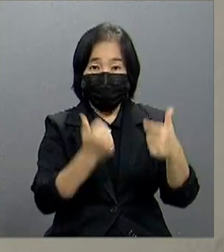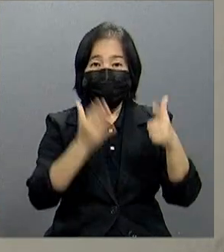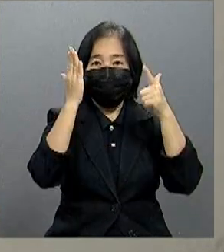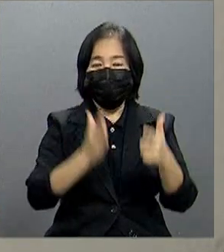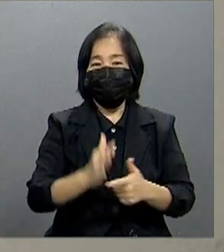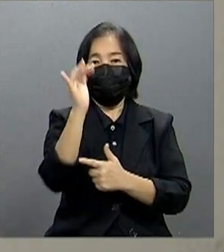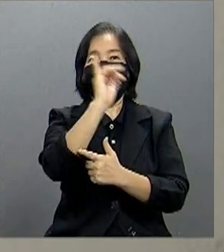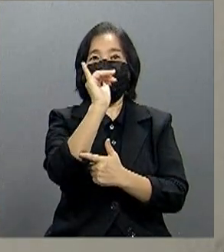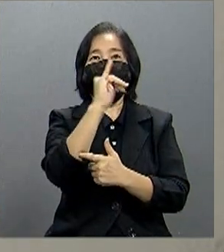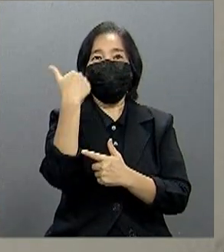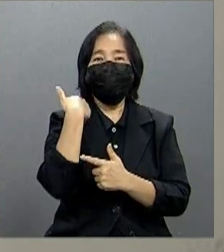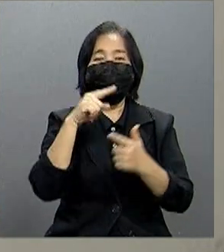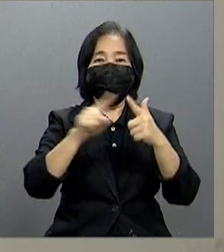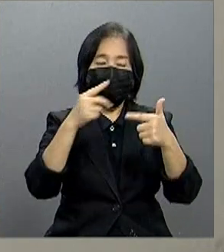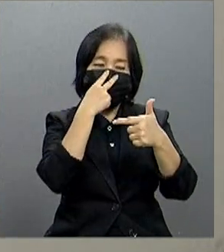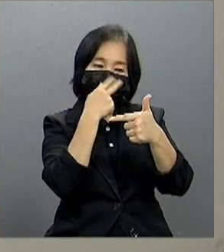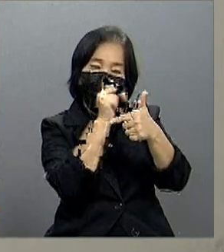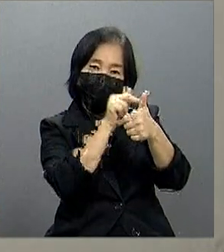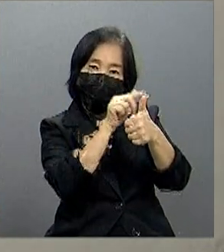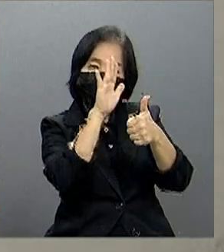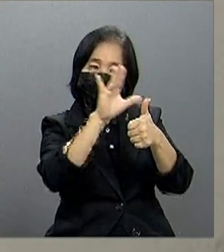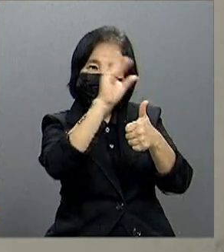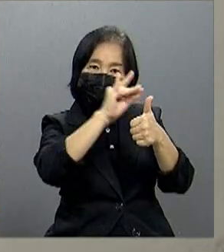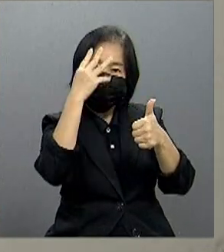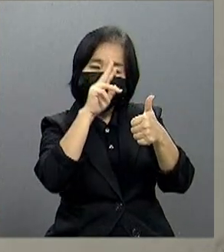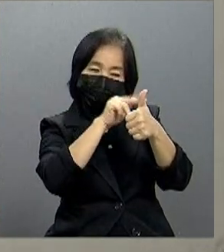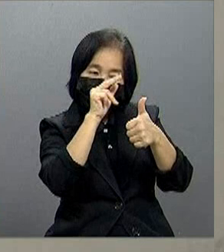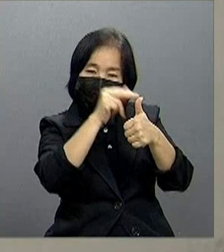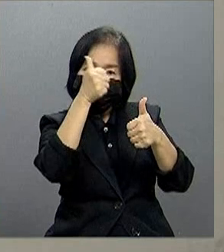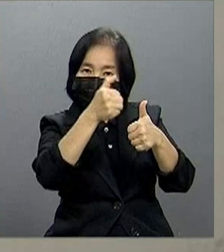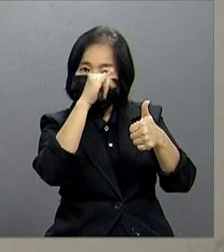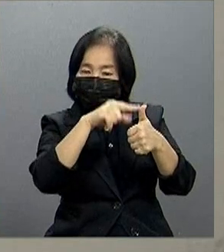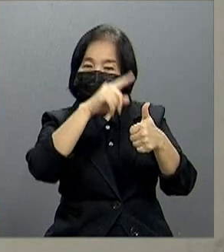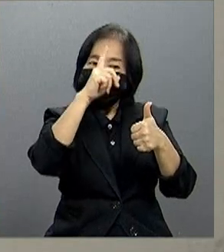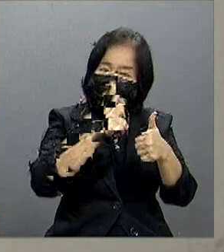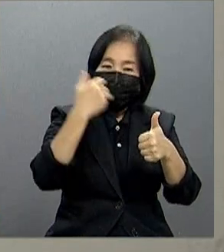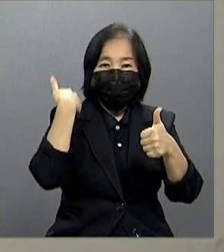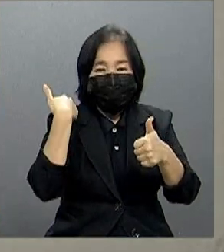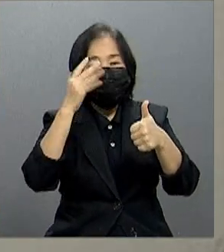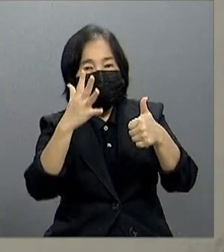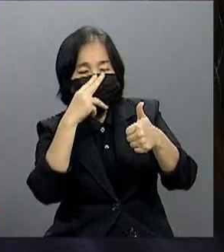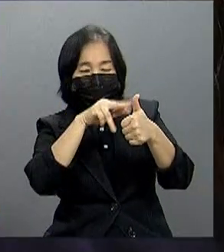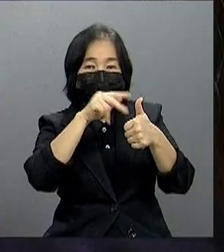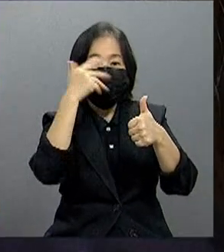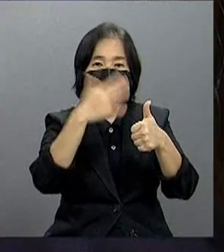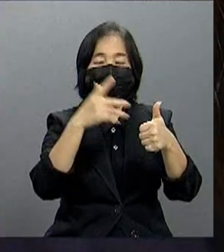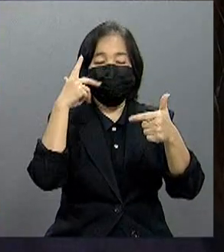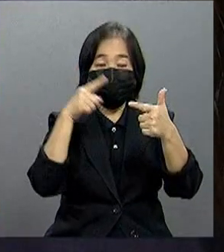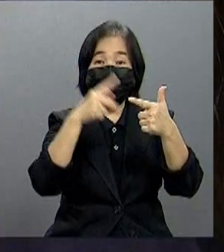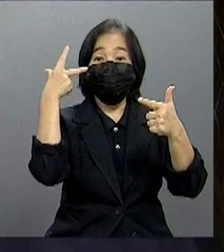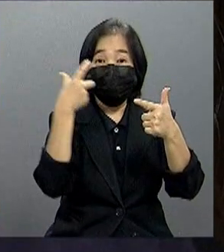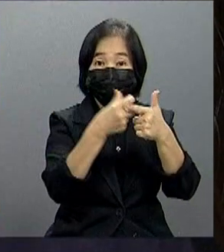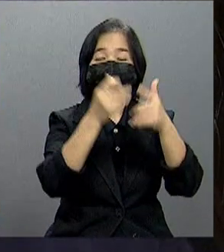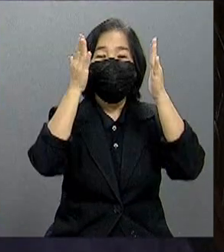ลอดภัยแล้วก็ดูประสิทธิภาพของวัคซีนในกลุ่มคนจำนวนน้อยๆก่อนนะครับผมซึ่งจะเป็นการดูอย่าง